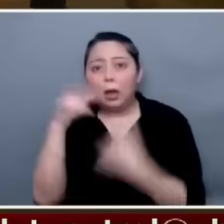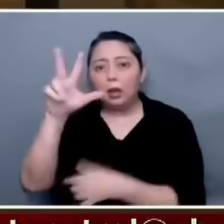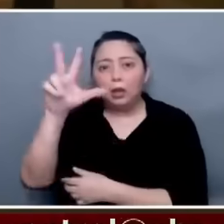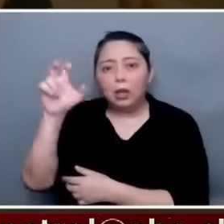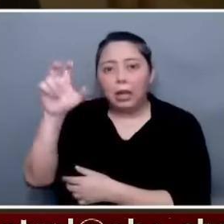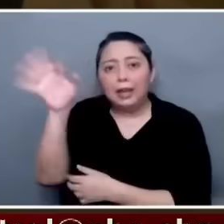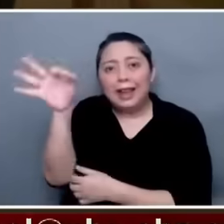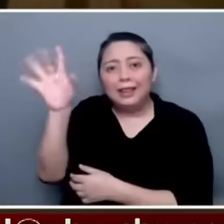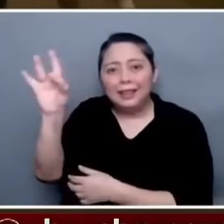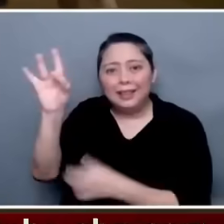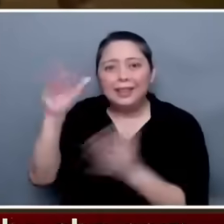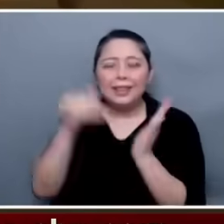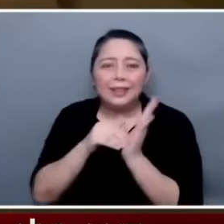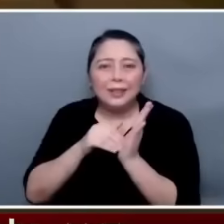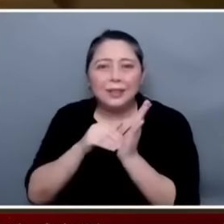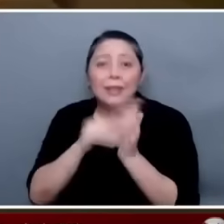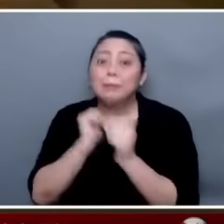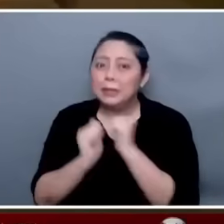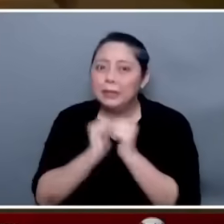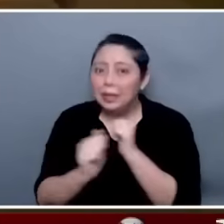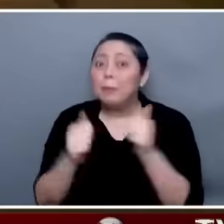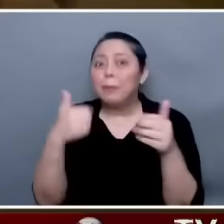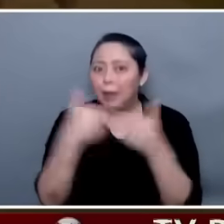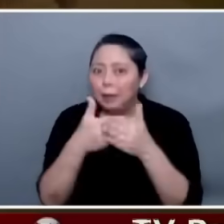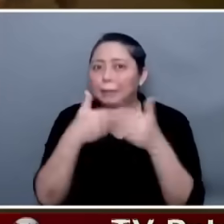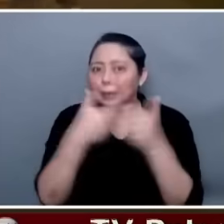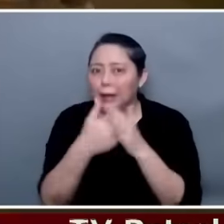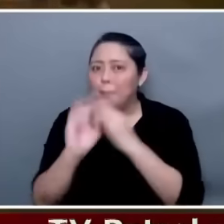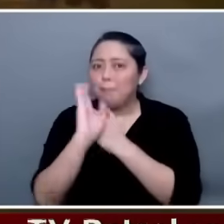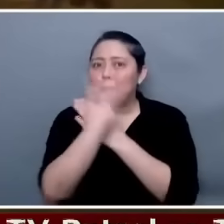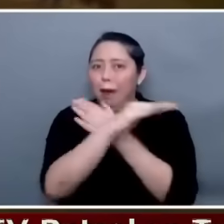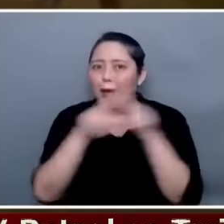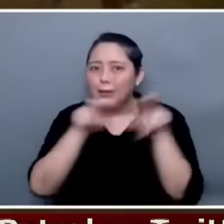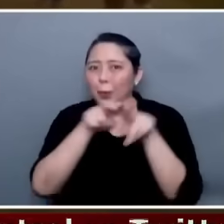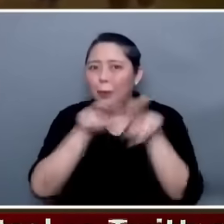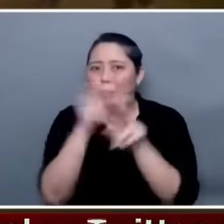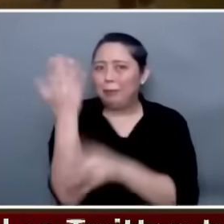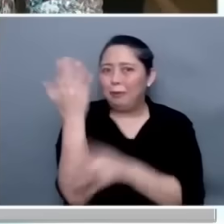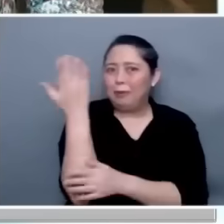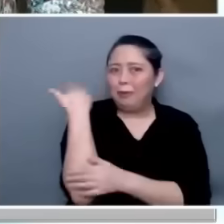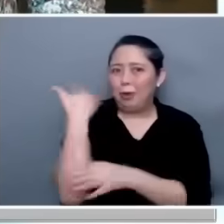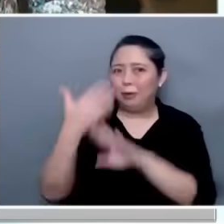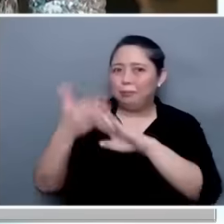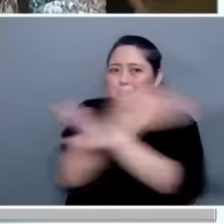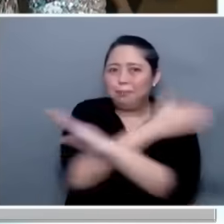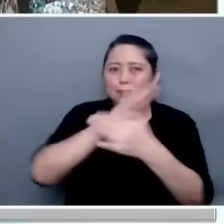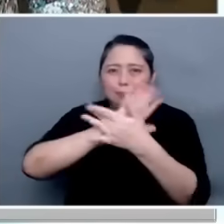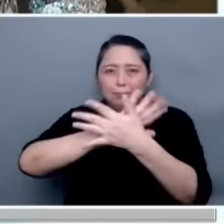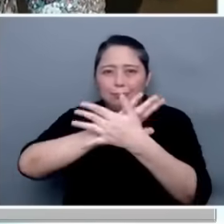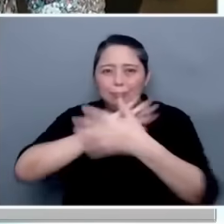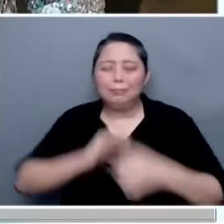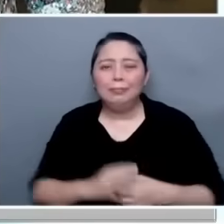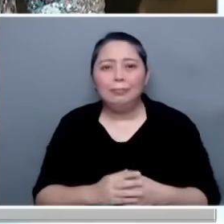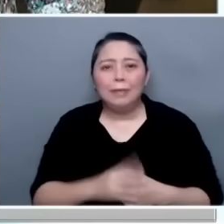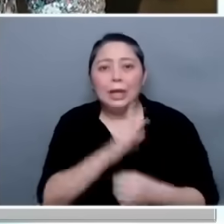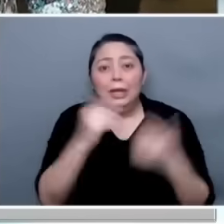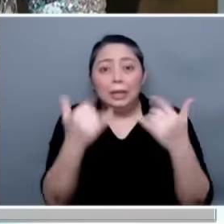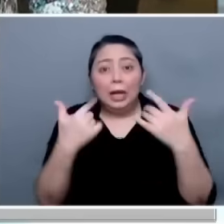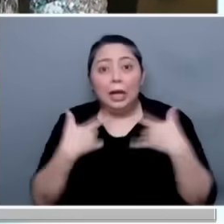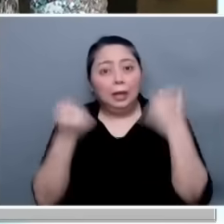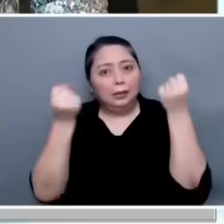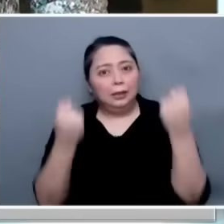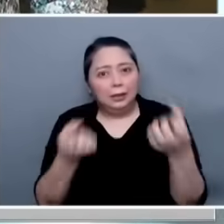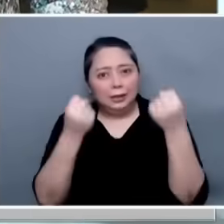398,000 na. So 7,000 na lang aabuti na yung pre-pandemic levels. Karen. Actually, Jack, ang dami nga naglabasa na nitong